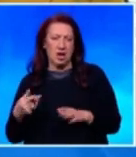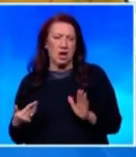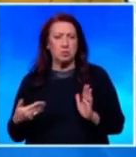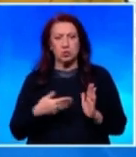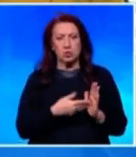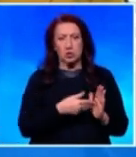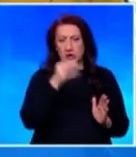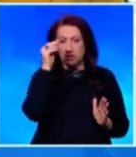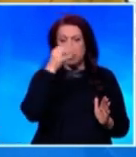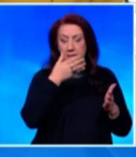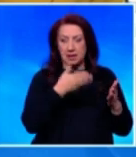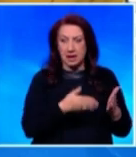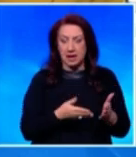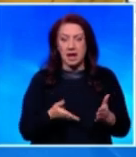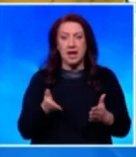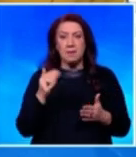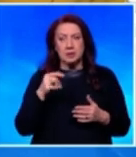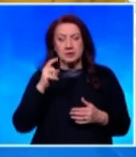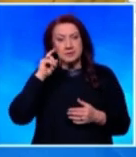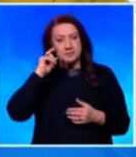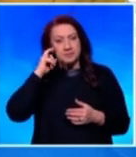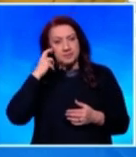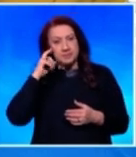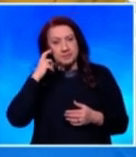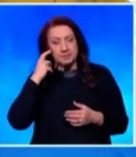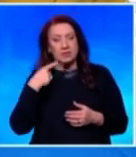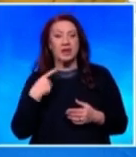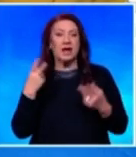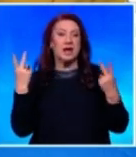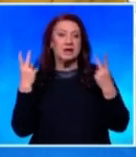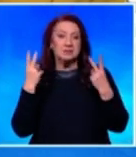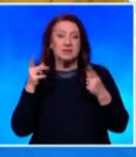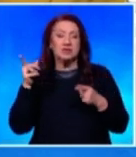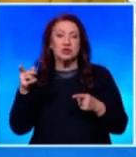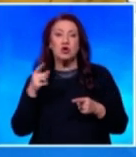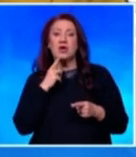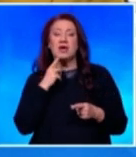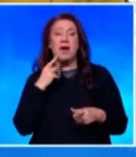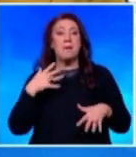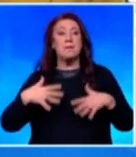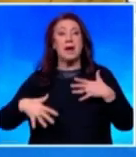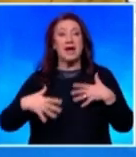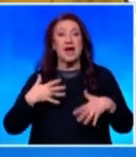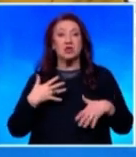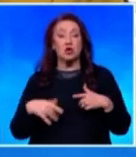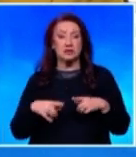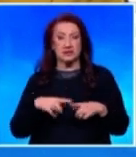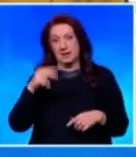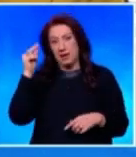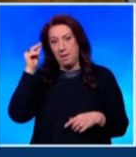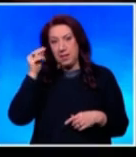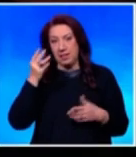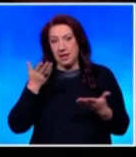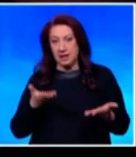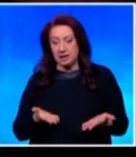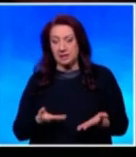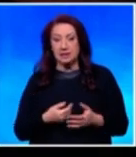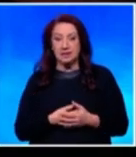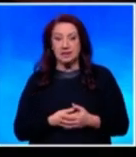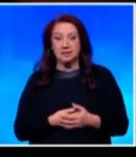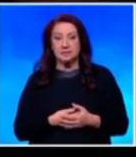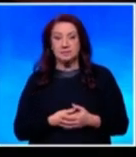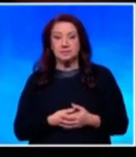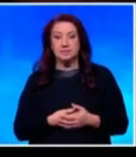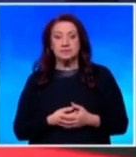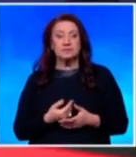след който е осъзнал по думите си че е македонски българин ето и част от разговора ни 19